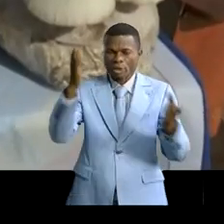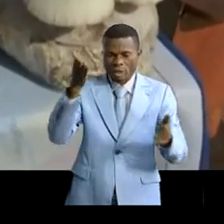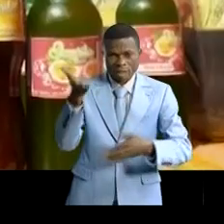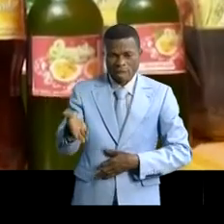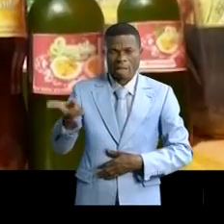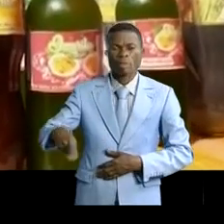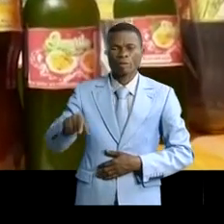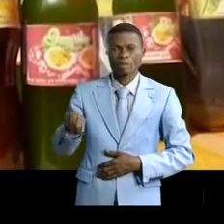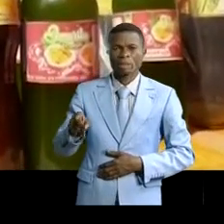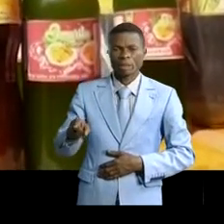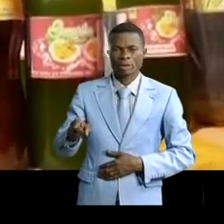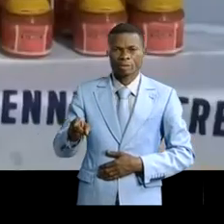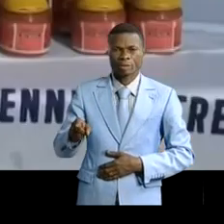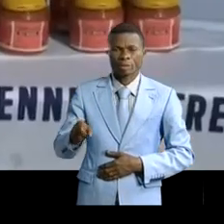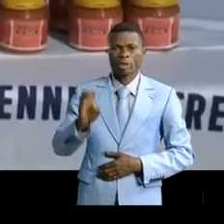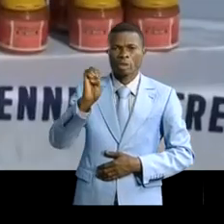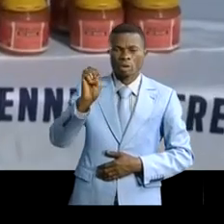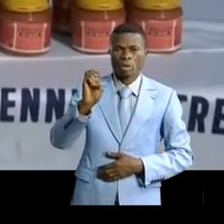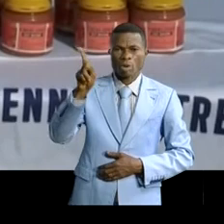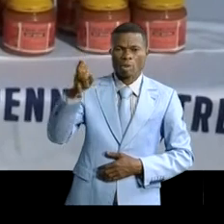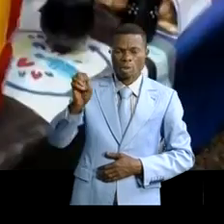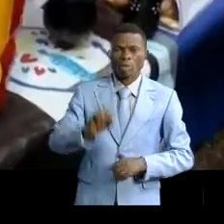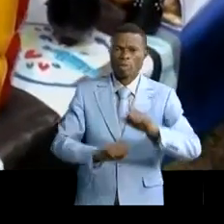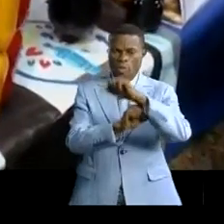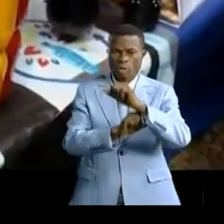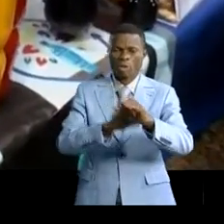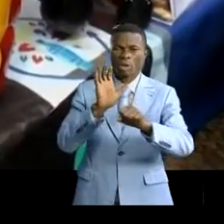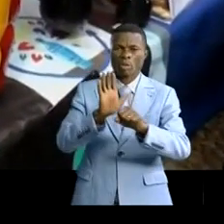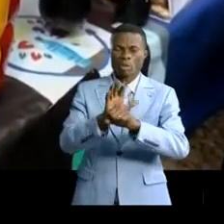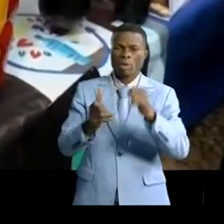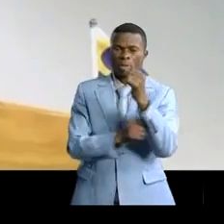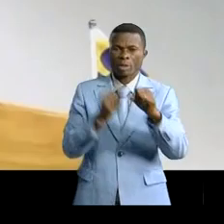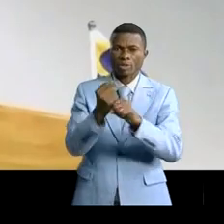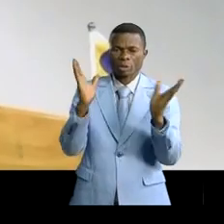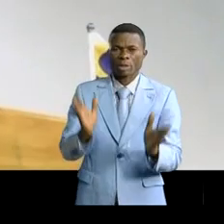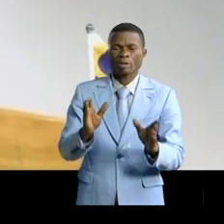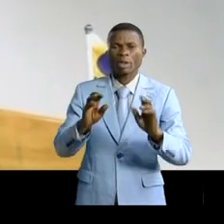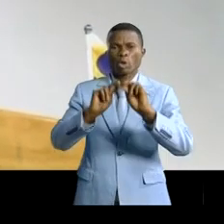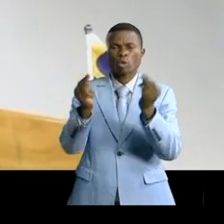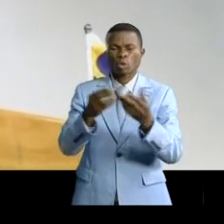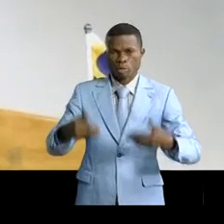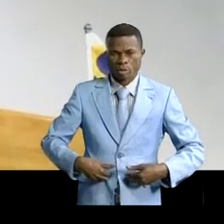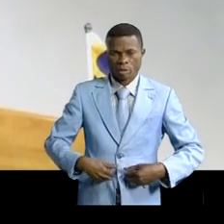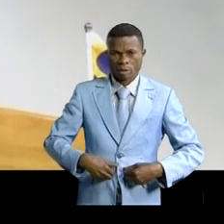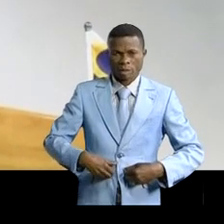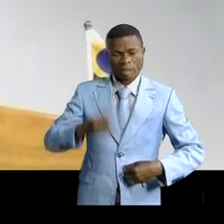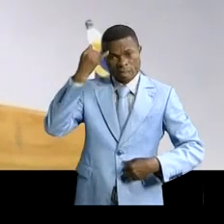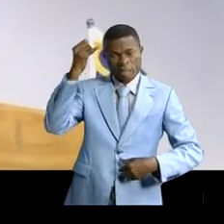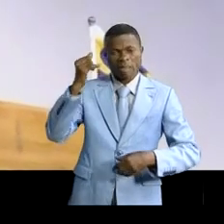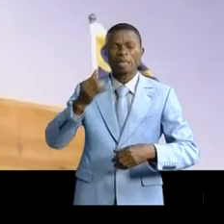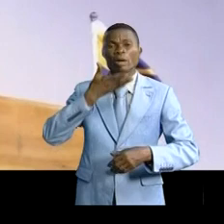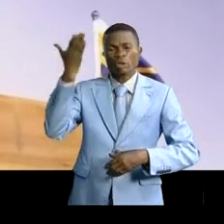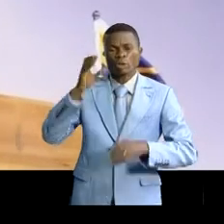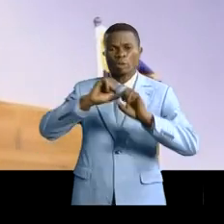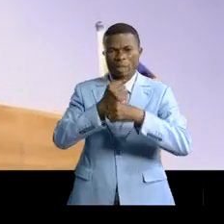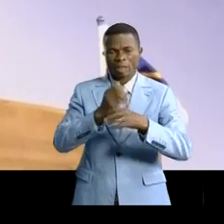régorge la province. L'OPEC, qui ne cesse d'accompagner l'entrepreneuriat de jeunes, au-delà de cet esprit créatif, incite